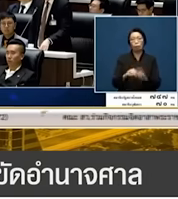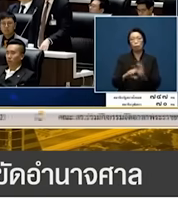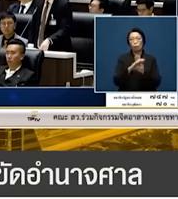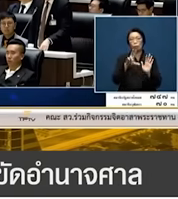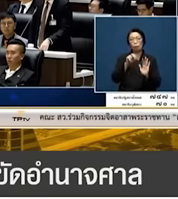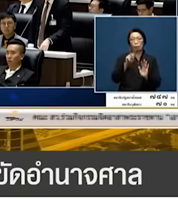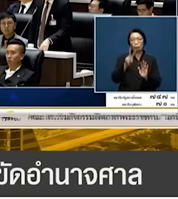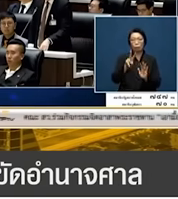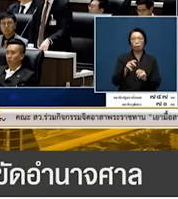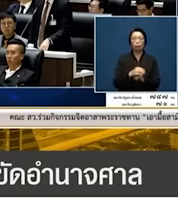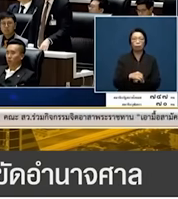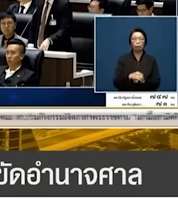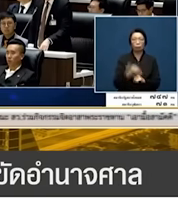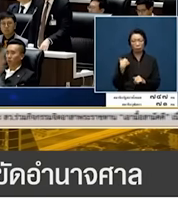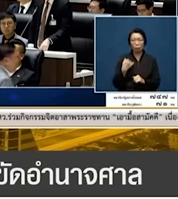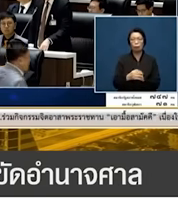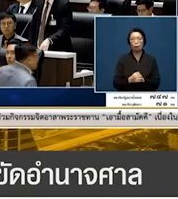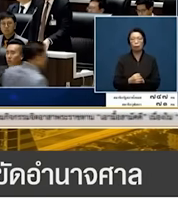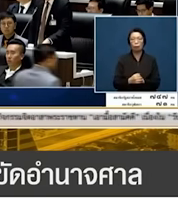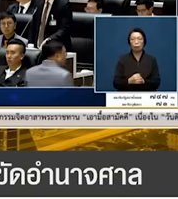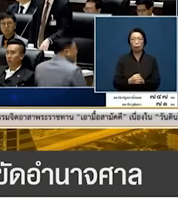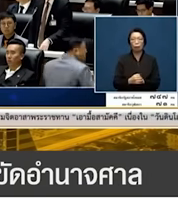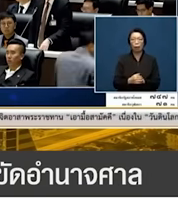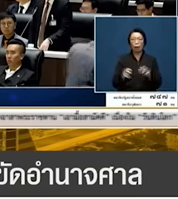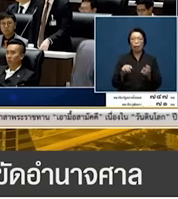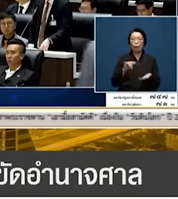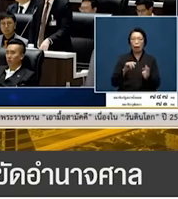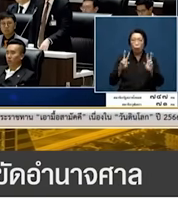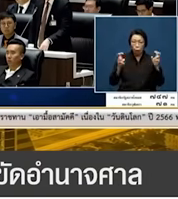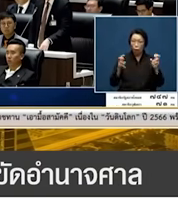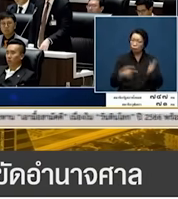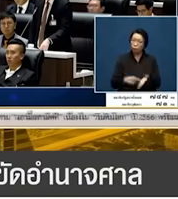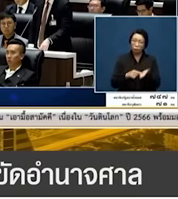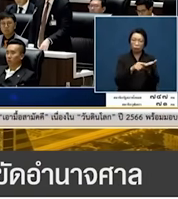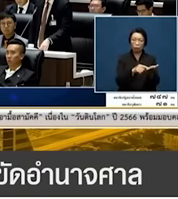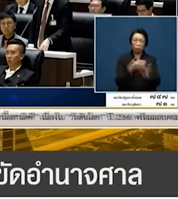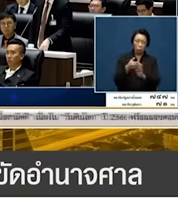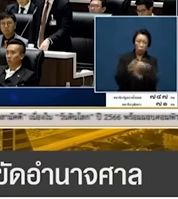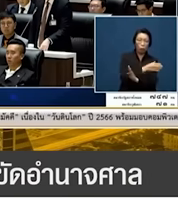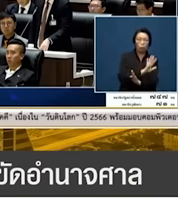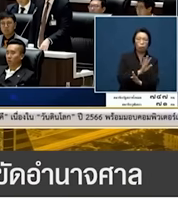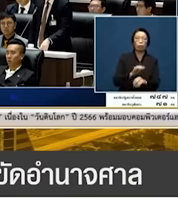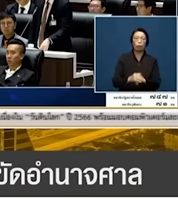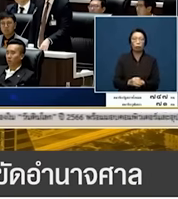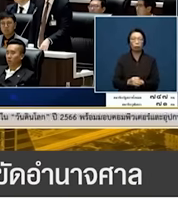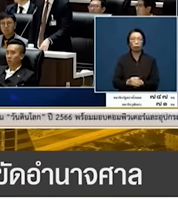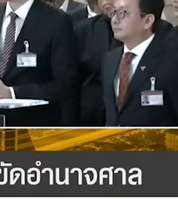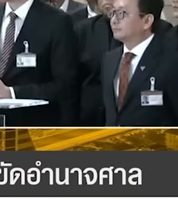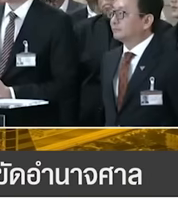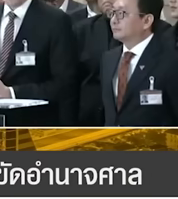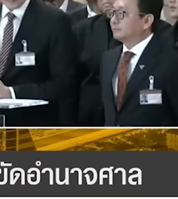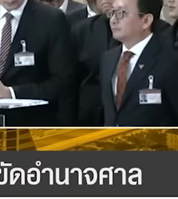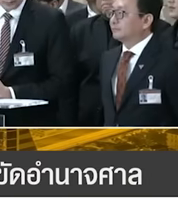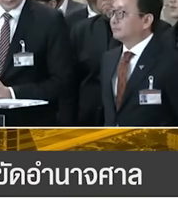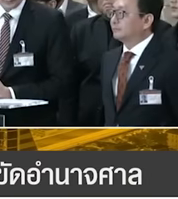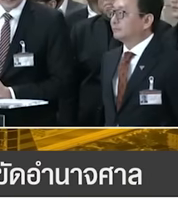ยเลื่อนการประชุมนี้นะสั่งปิดประชุมไปตอน11โมงกว่านะพวกนี้ไม่พอใจพวกด้อมส้มพวกก้าวไก